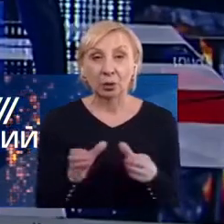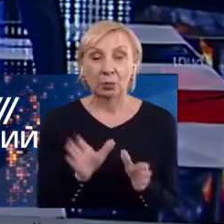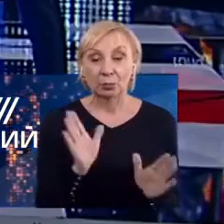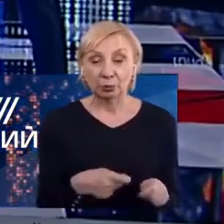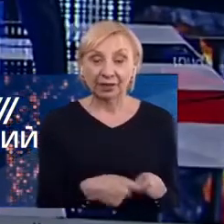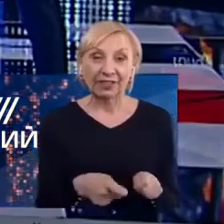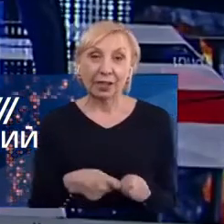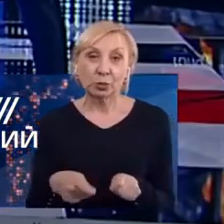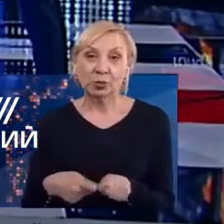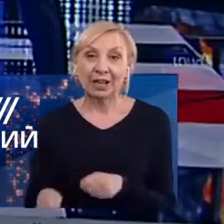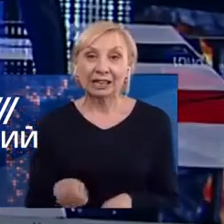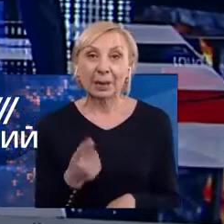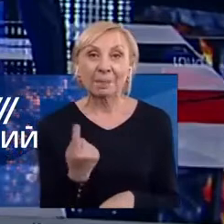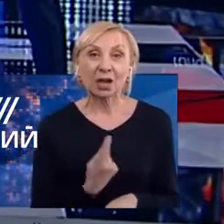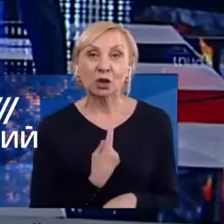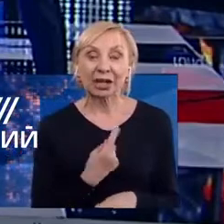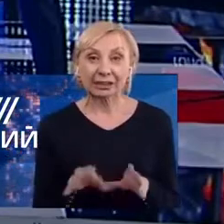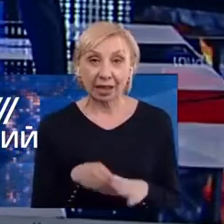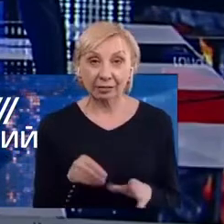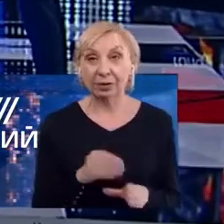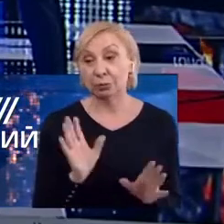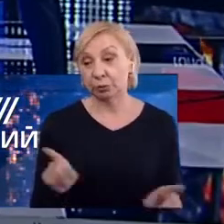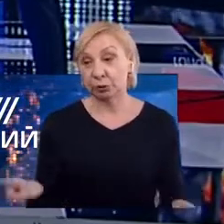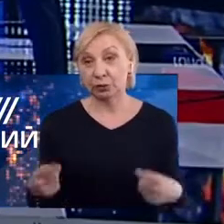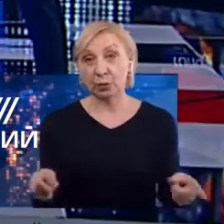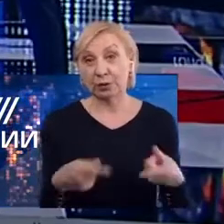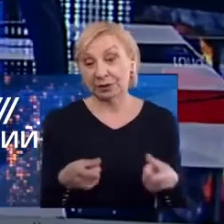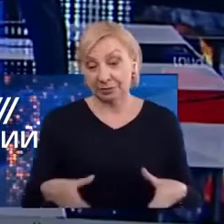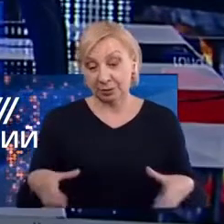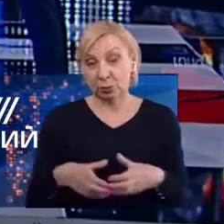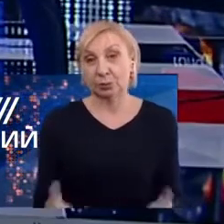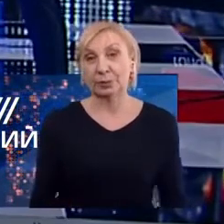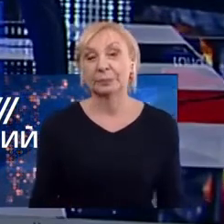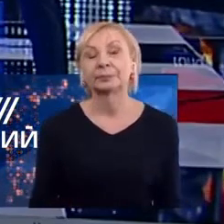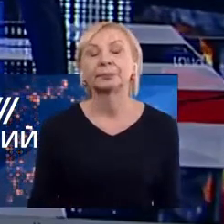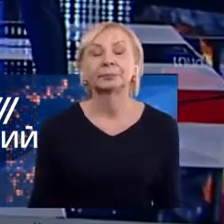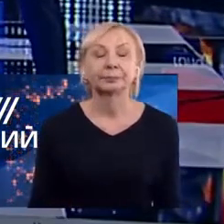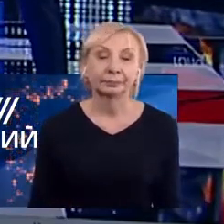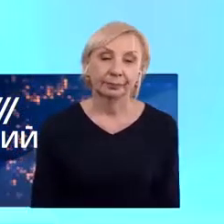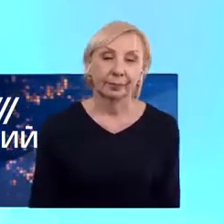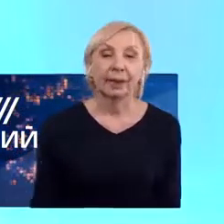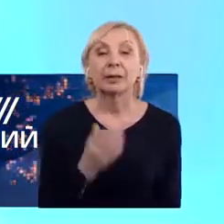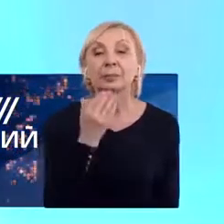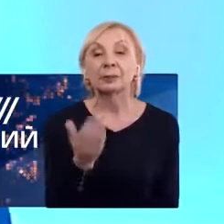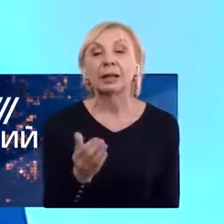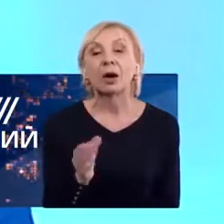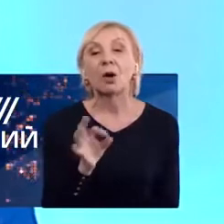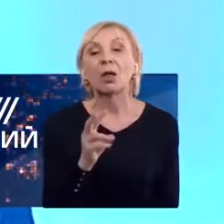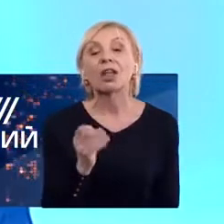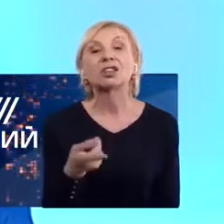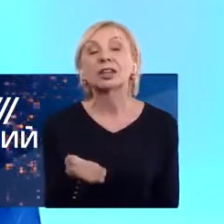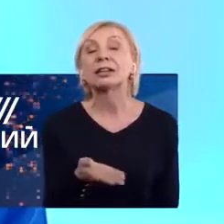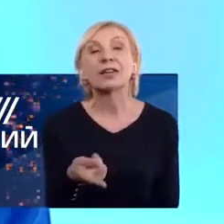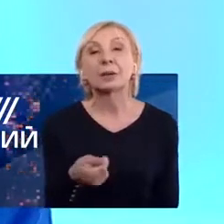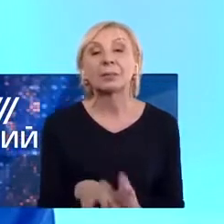фінансувати мажоритарники, а потім будуть створювати ті олігархічні групи в українському парламенті. Пане і далі парламенту будуть керувати олігархи. Ви де перемогли